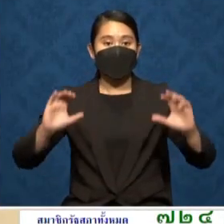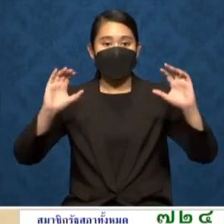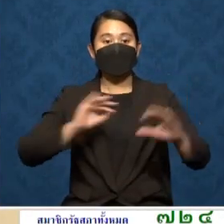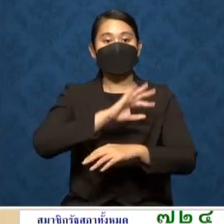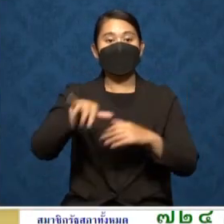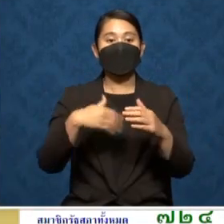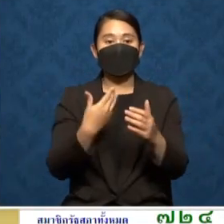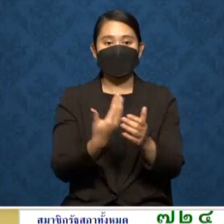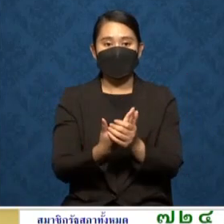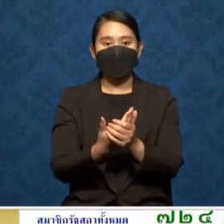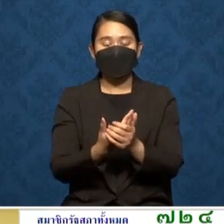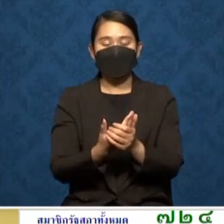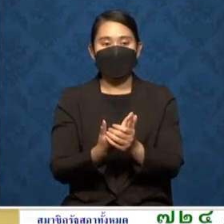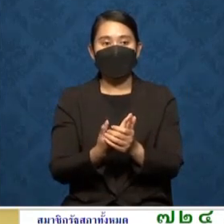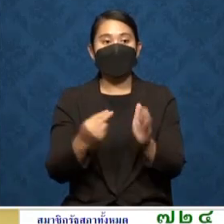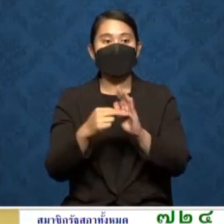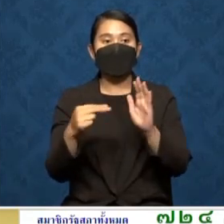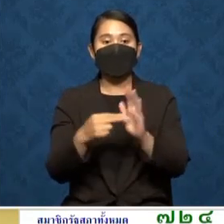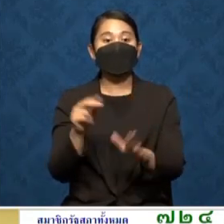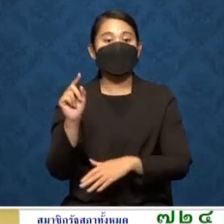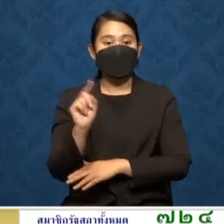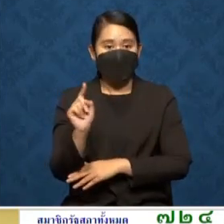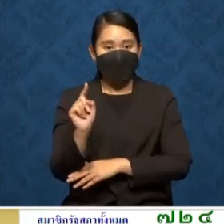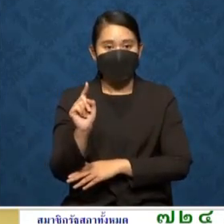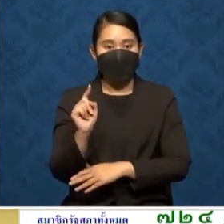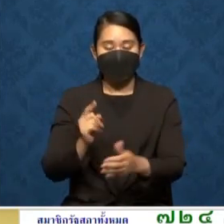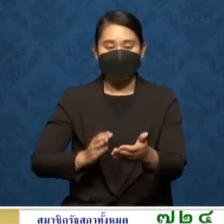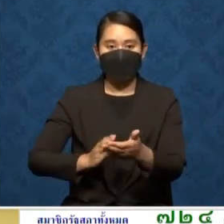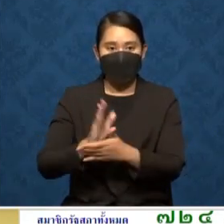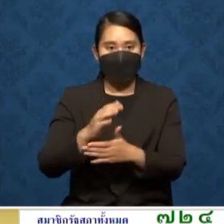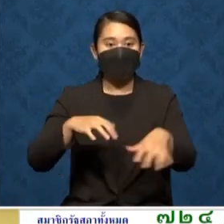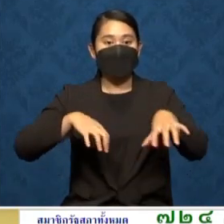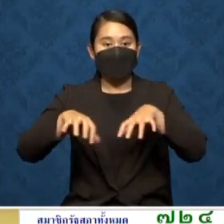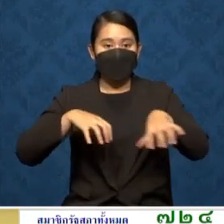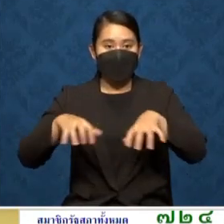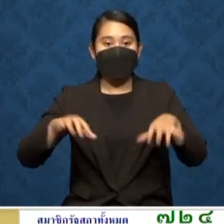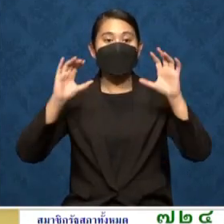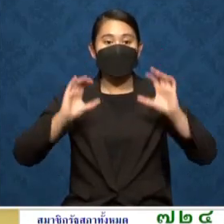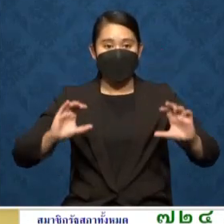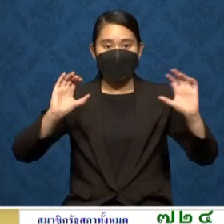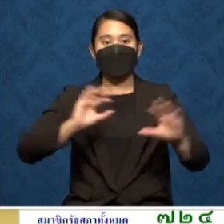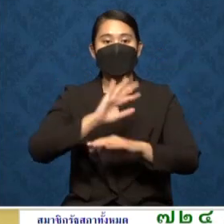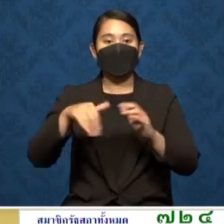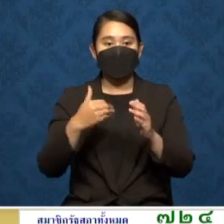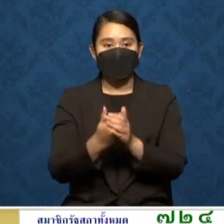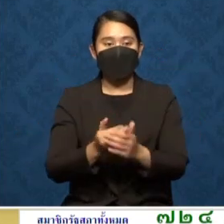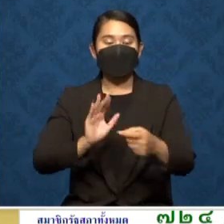ซึ่งก็แน่นอนว่าหมายความถึงหน่วยงานทางฝ่ายบริหารทั้งหมดไม่ว่า